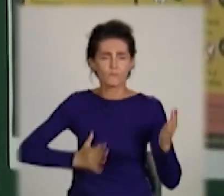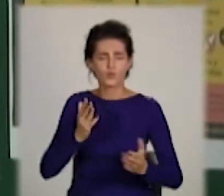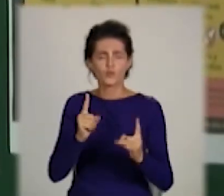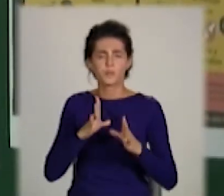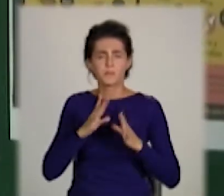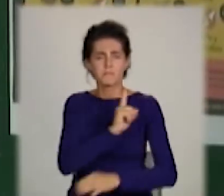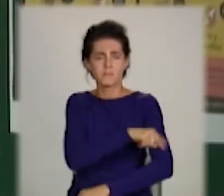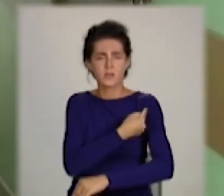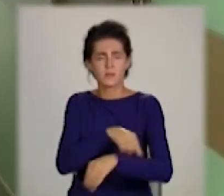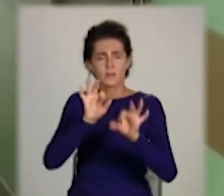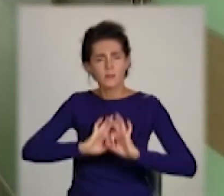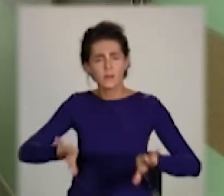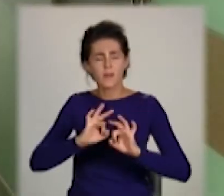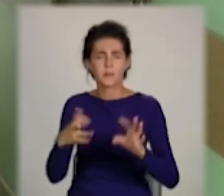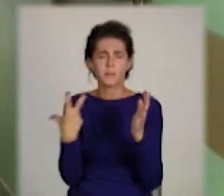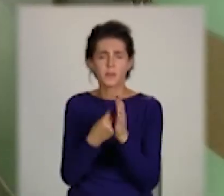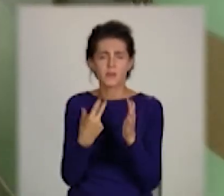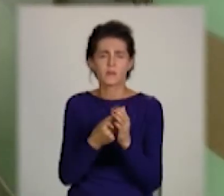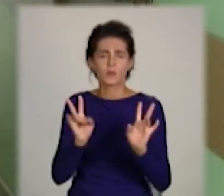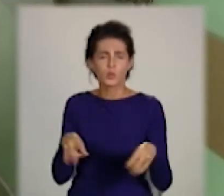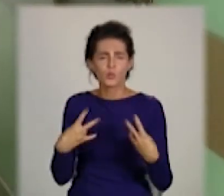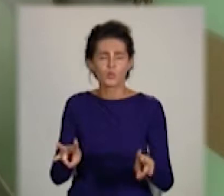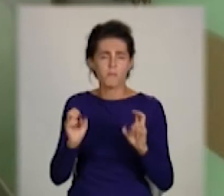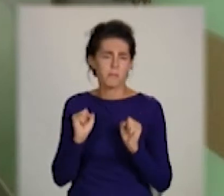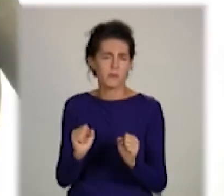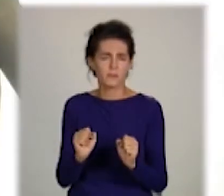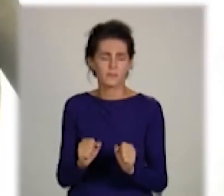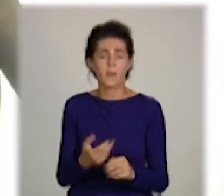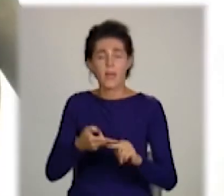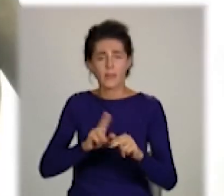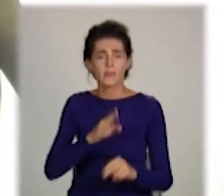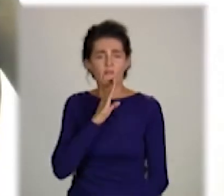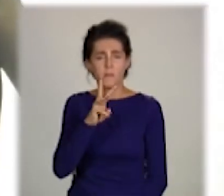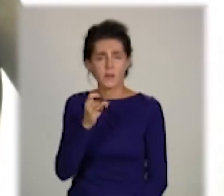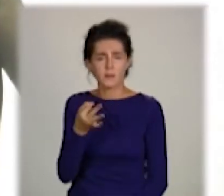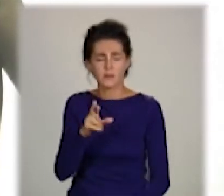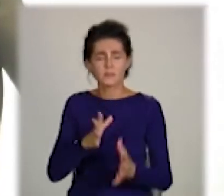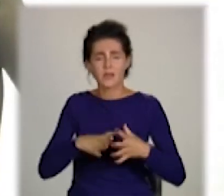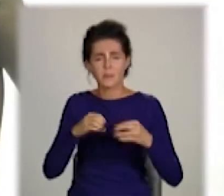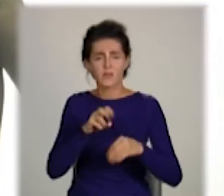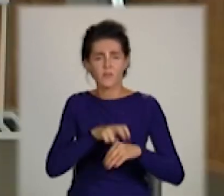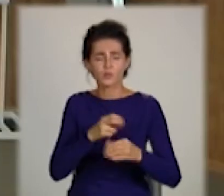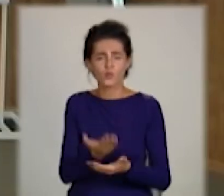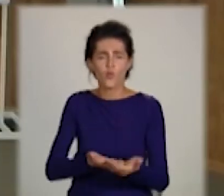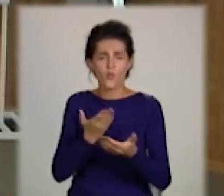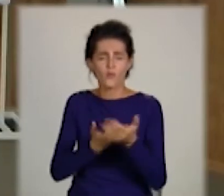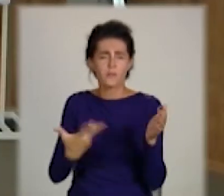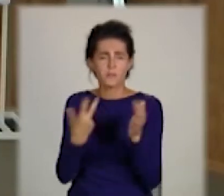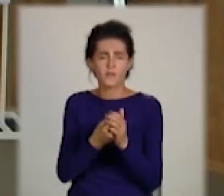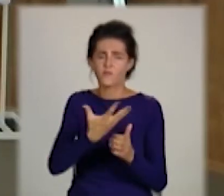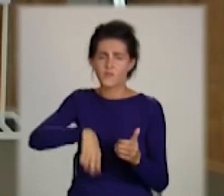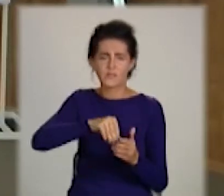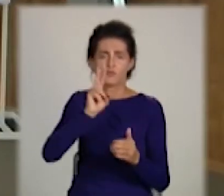медики розповідали, що щеплень боятися не варто. Марія, сімейна лікарка, каже, радить імунізуватися усім